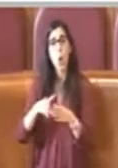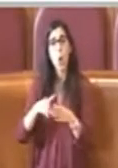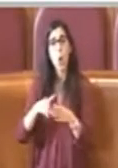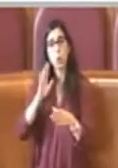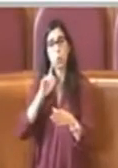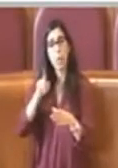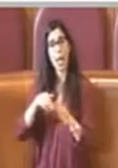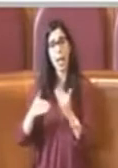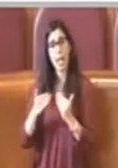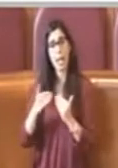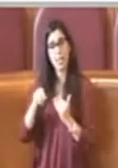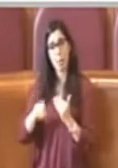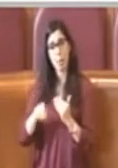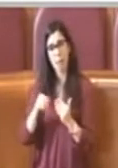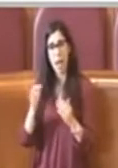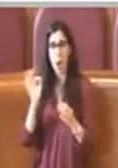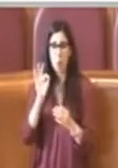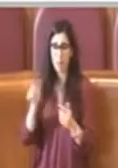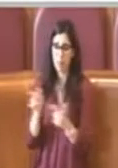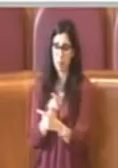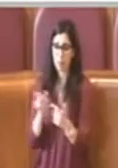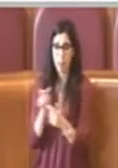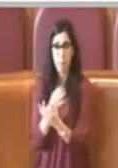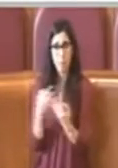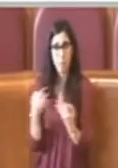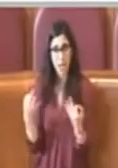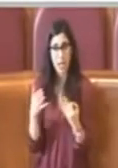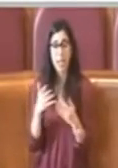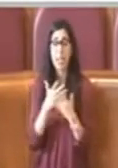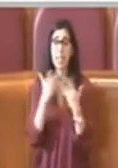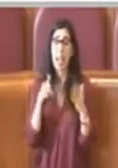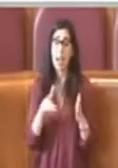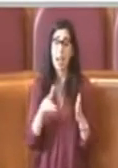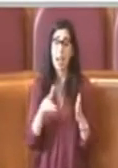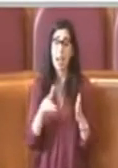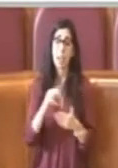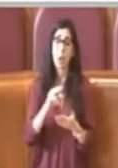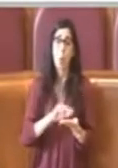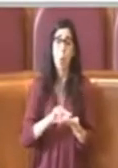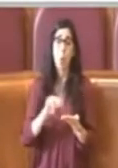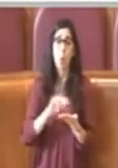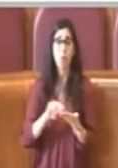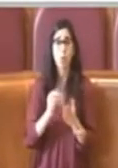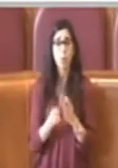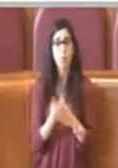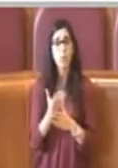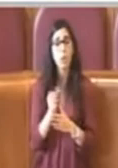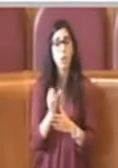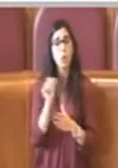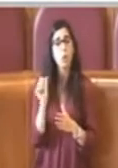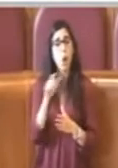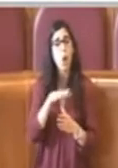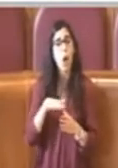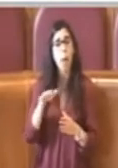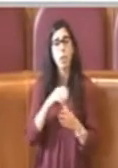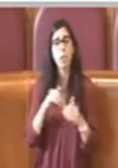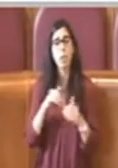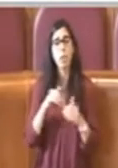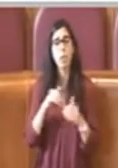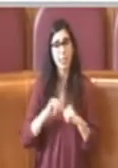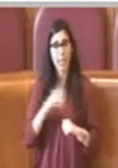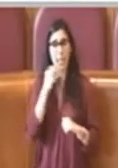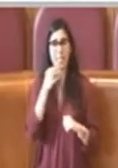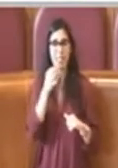l'ufficio. Chiaramente questo ufficio viene costituito solo per l'ambito cittadino, quindi per i